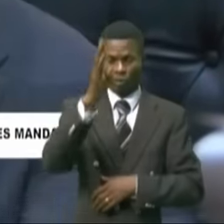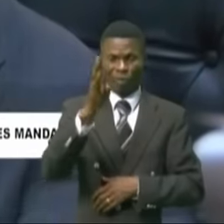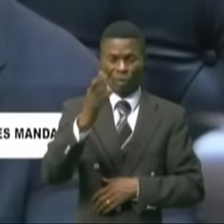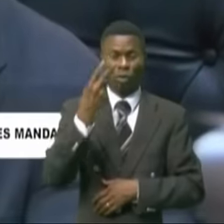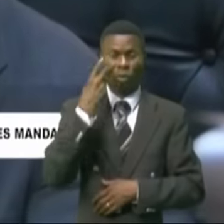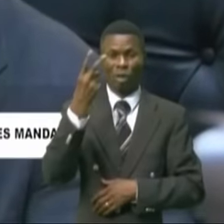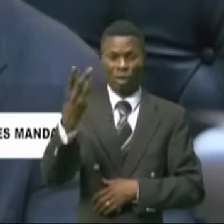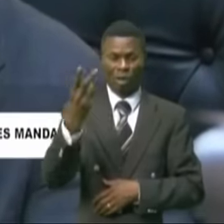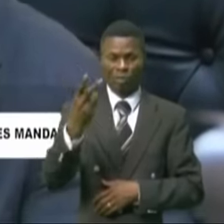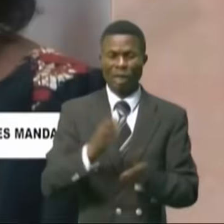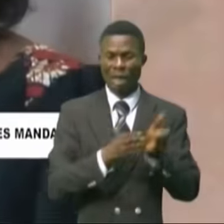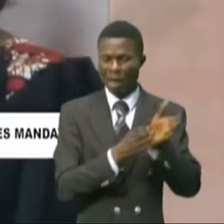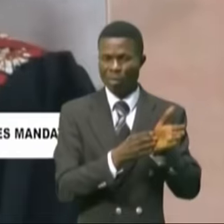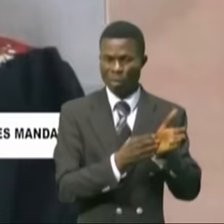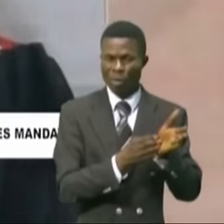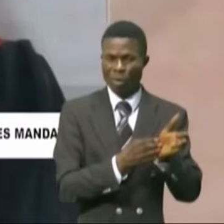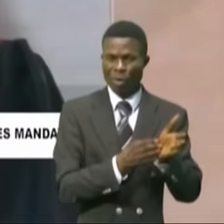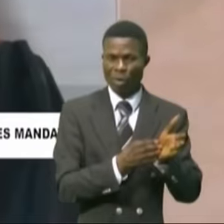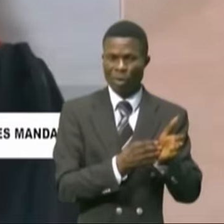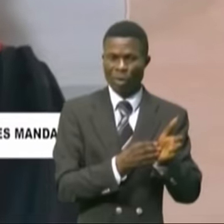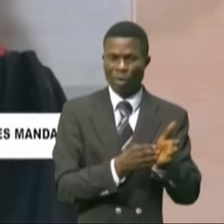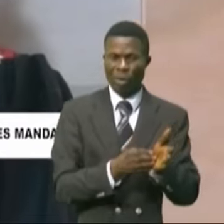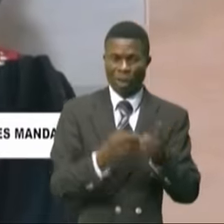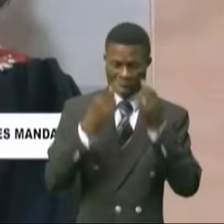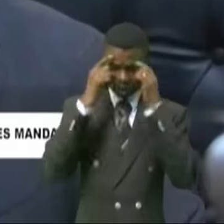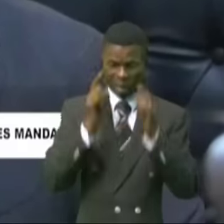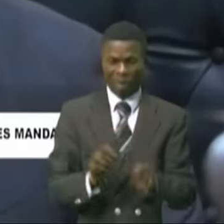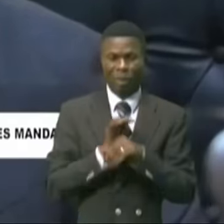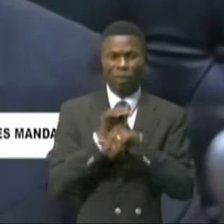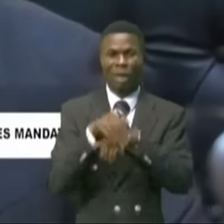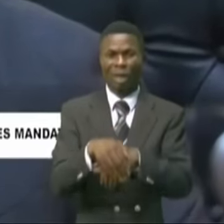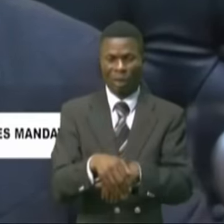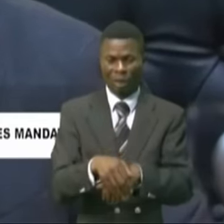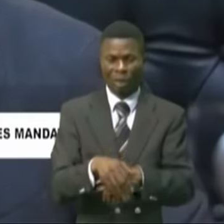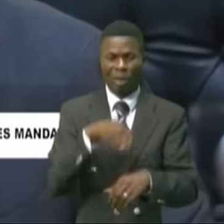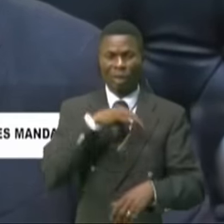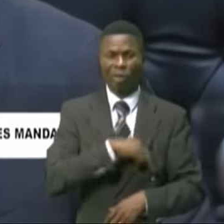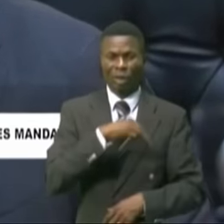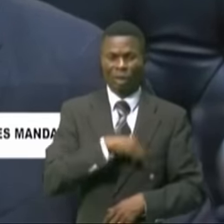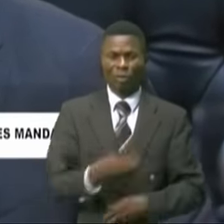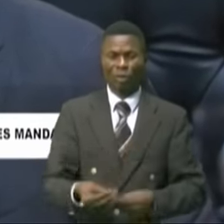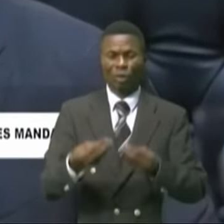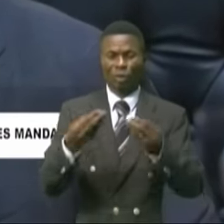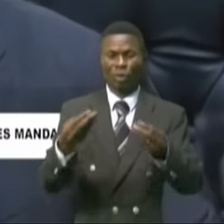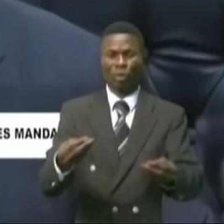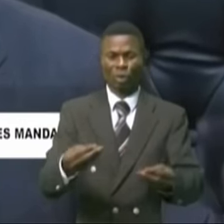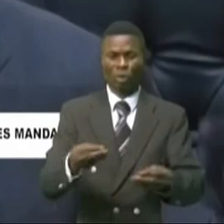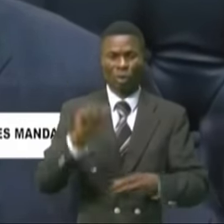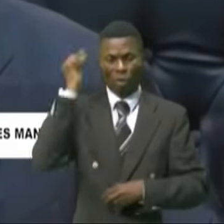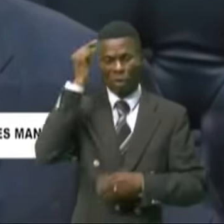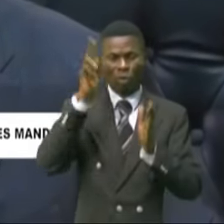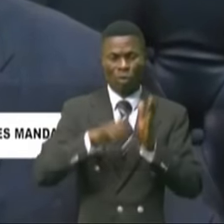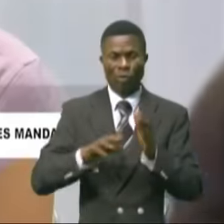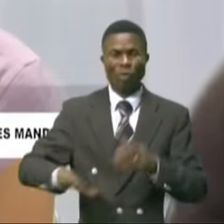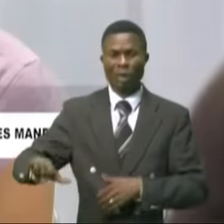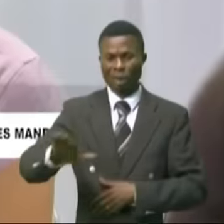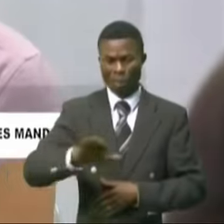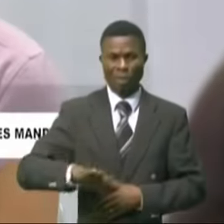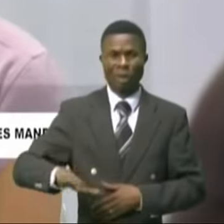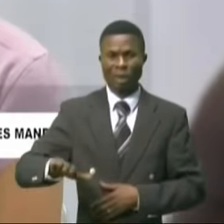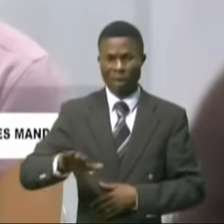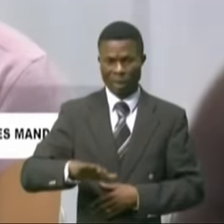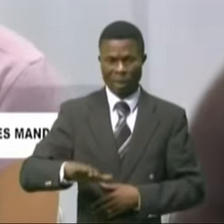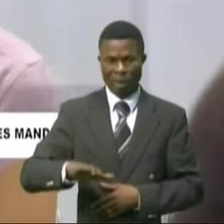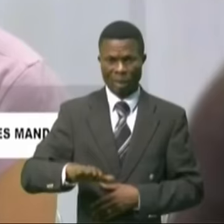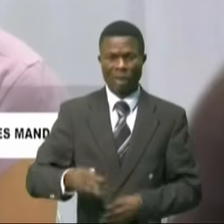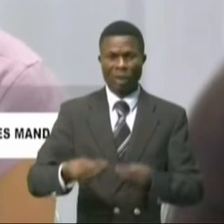vision managériale, s'est résolument engagé dans sa mission de fournir au gouvernement de la République